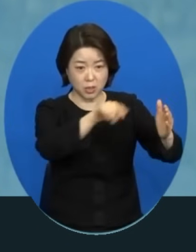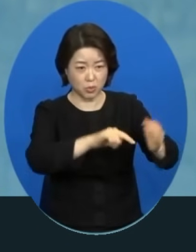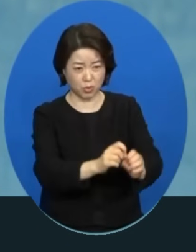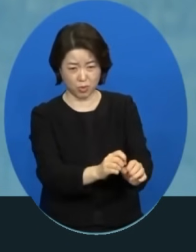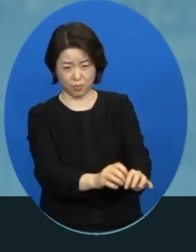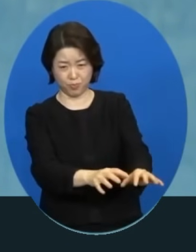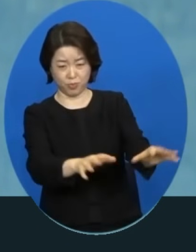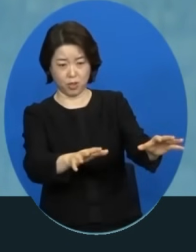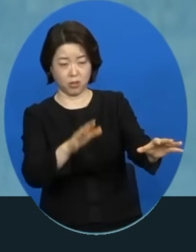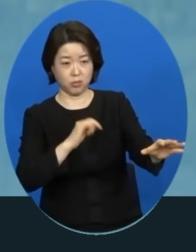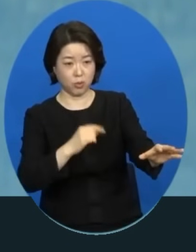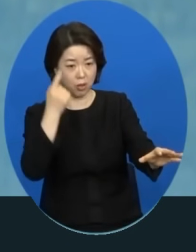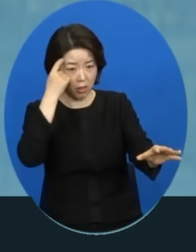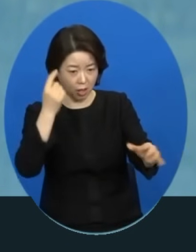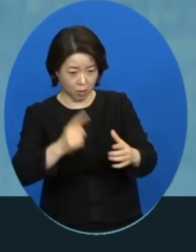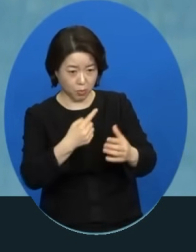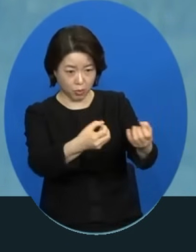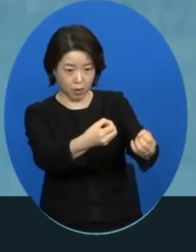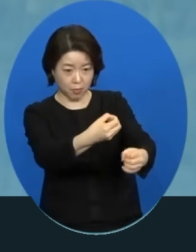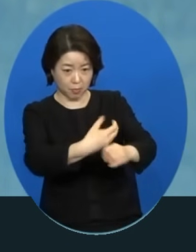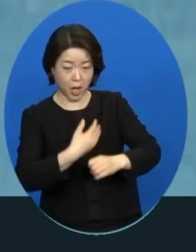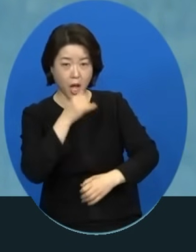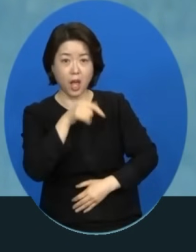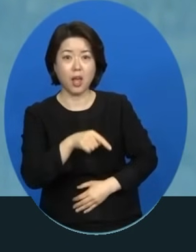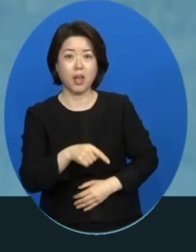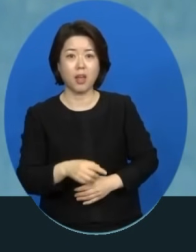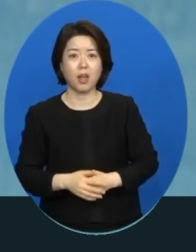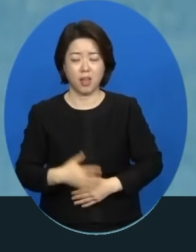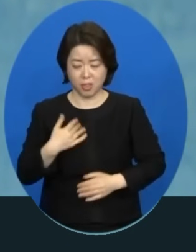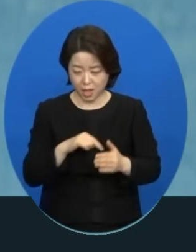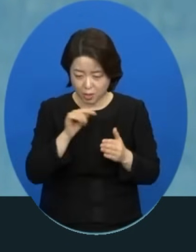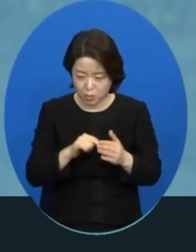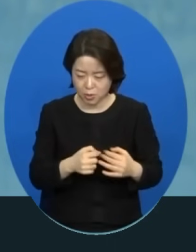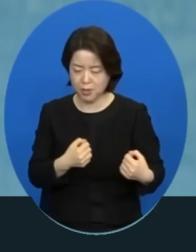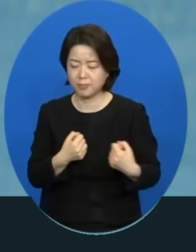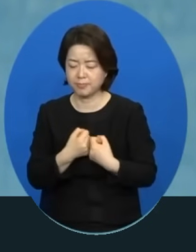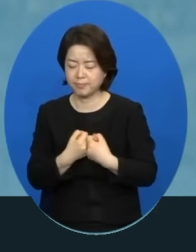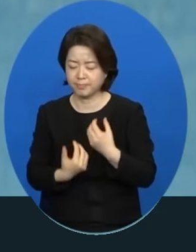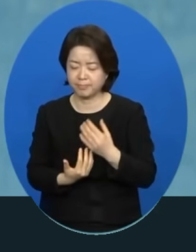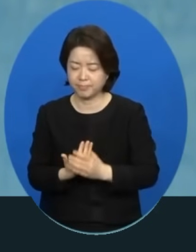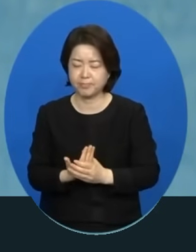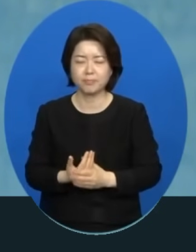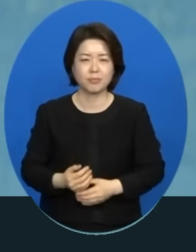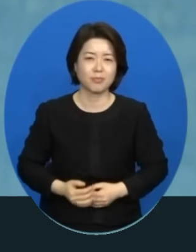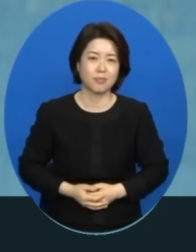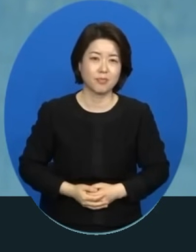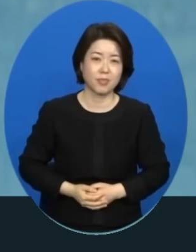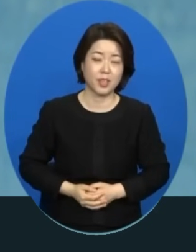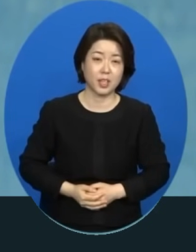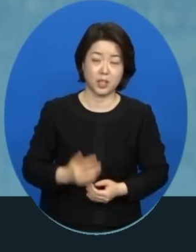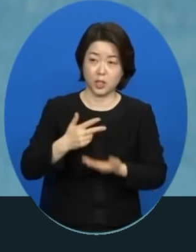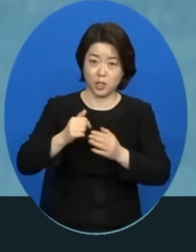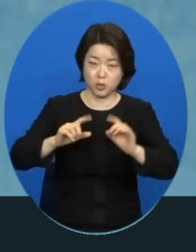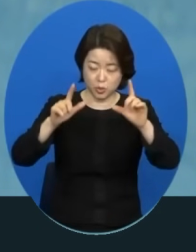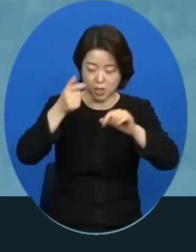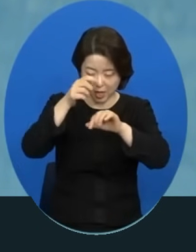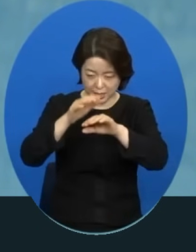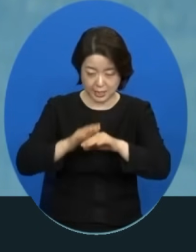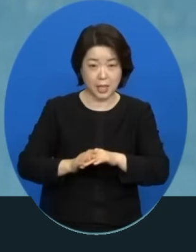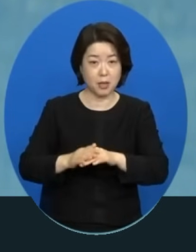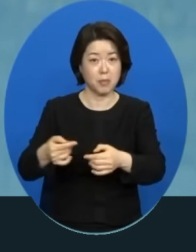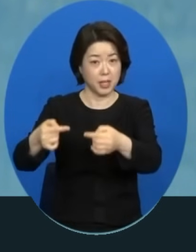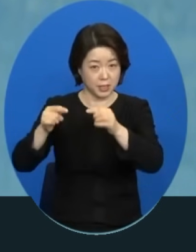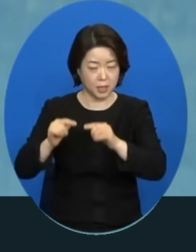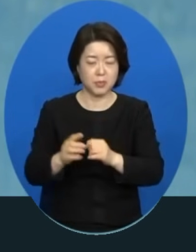무의식에 영향을 미치면서 우리 안에 싸움을 일으킵니다. 그러니까 우리가 주일날 혹은 주중에 예배에 와서 아